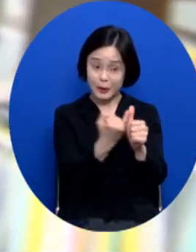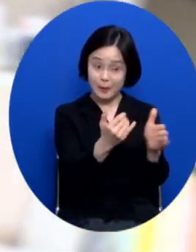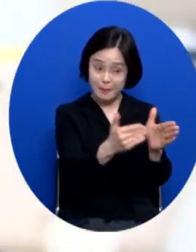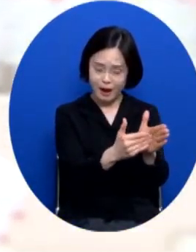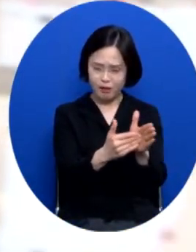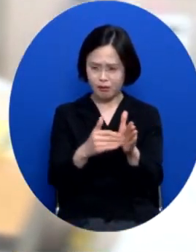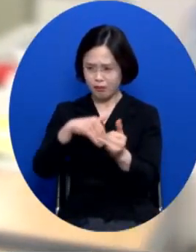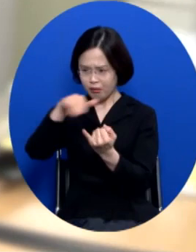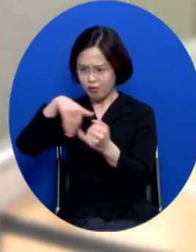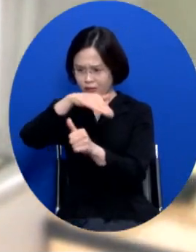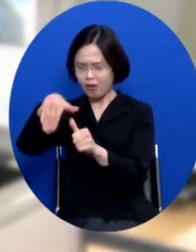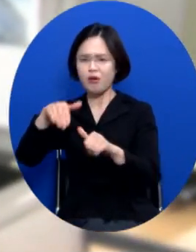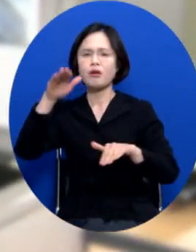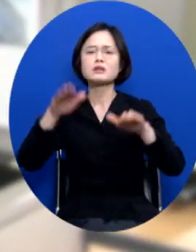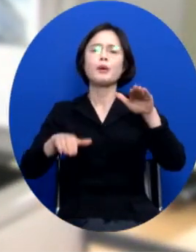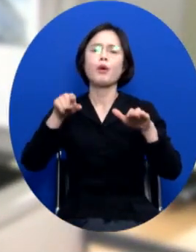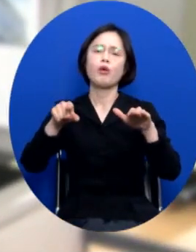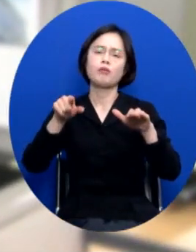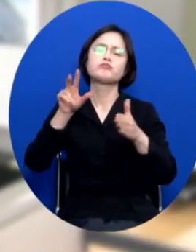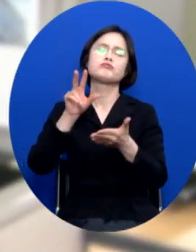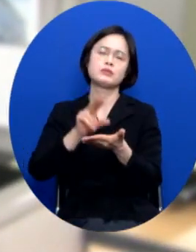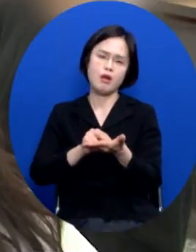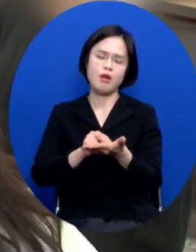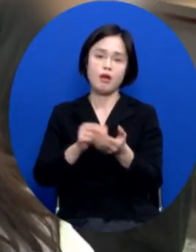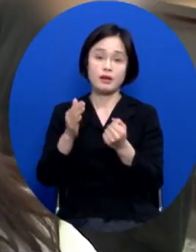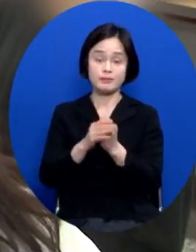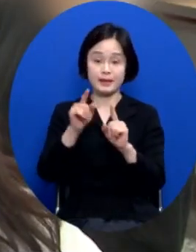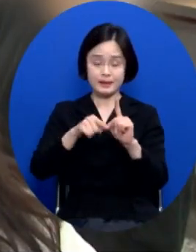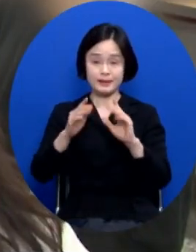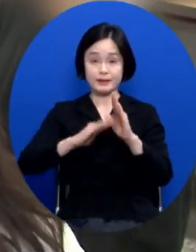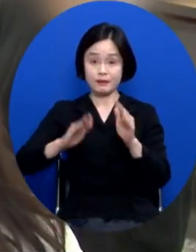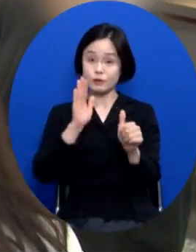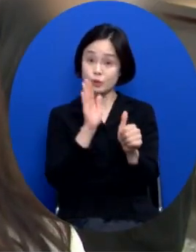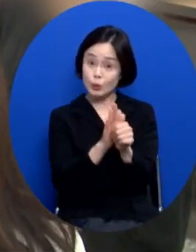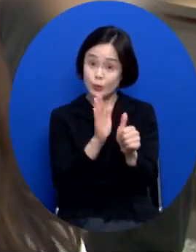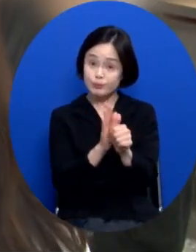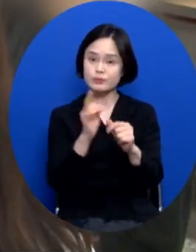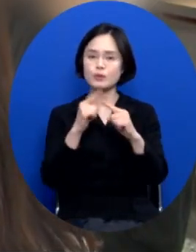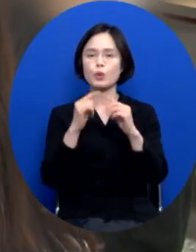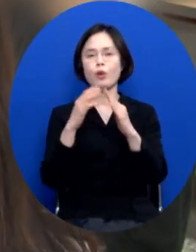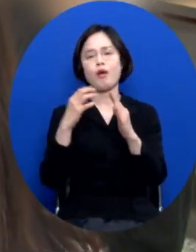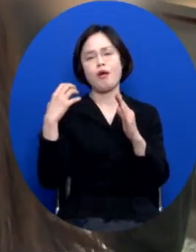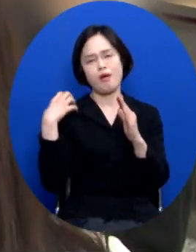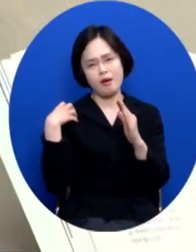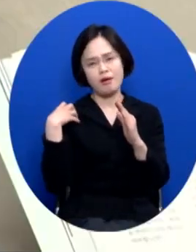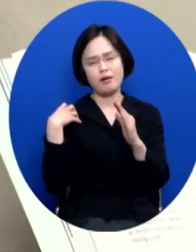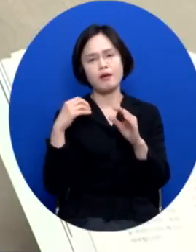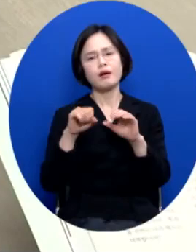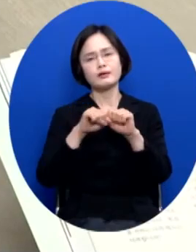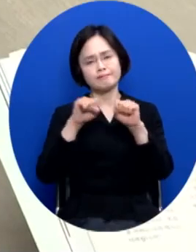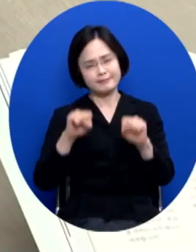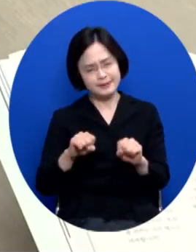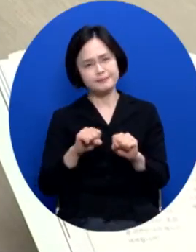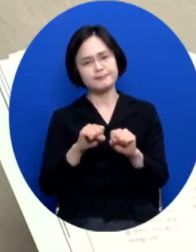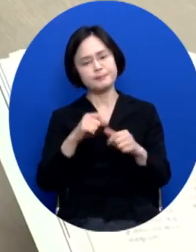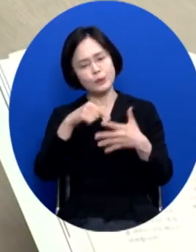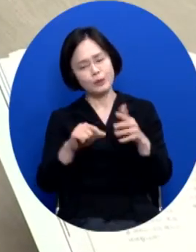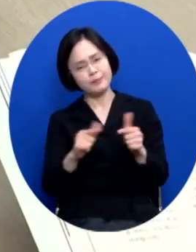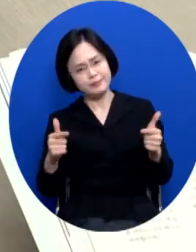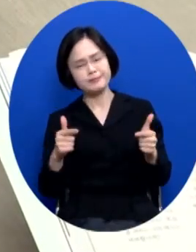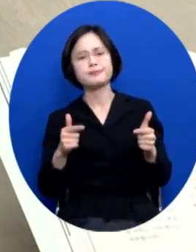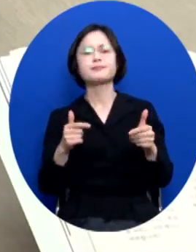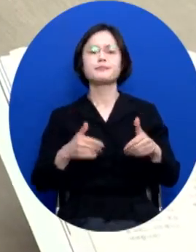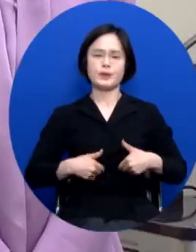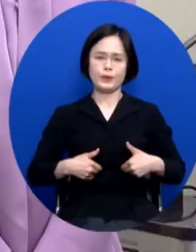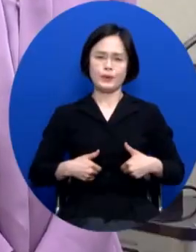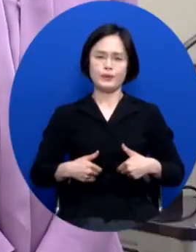1인가구에 위로와 도전을 주며 교회가 실질적으로 이들에게 도움을 주는 현실적인 싱글 미니스트리가 필요하다고